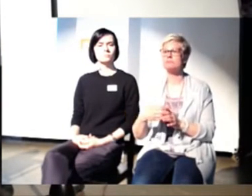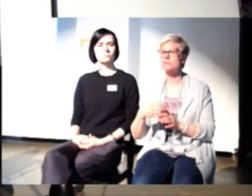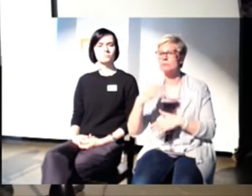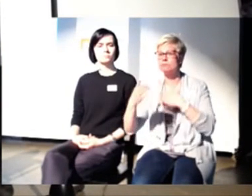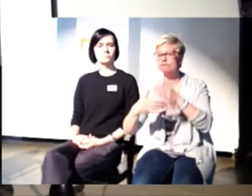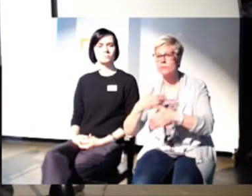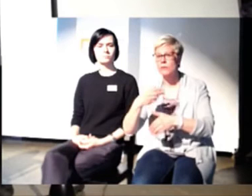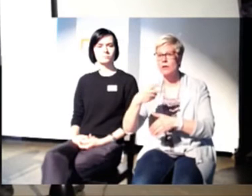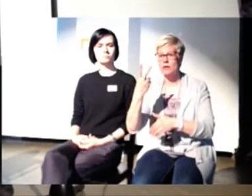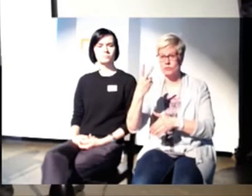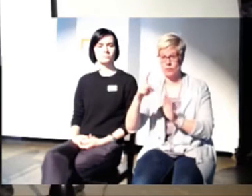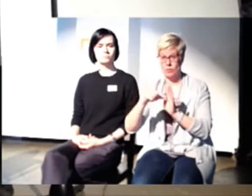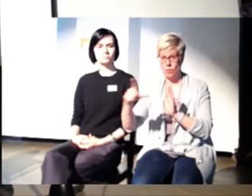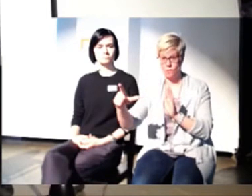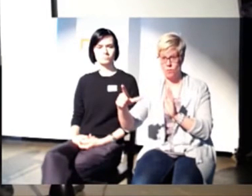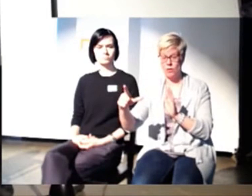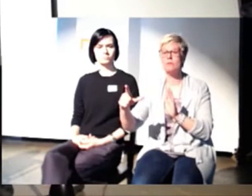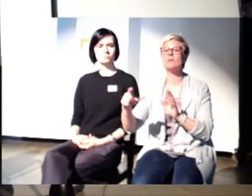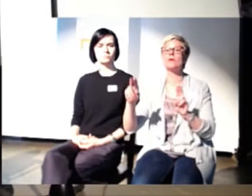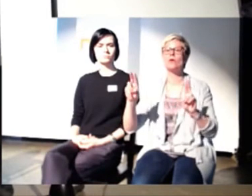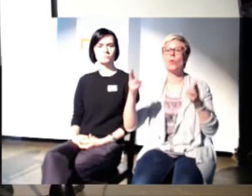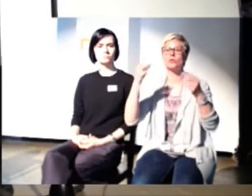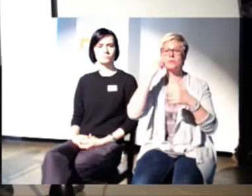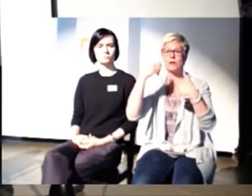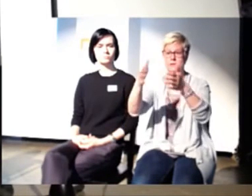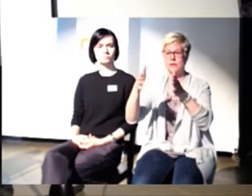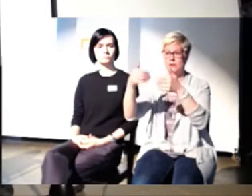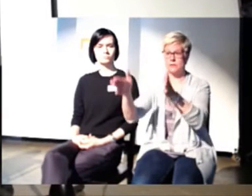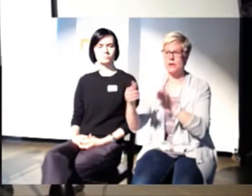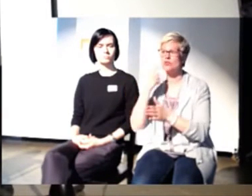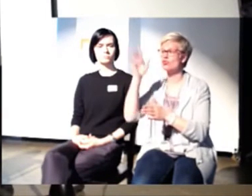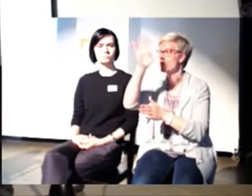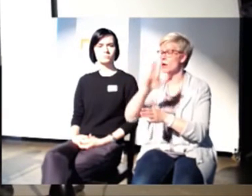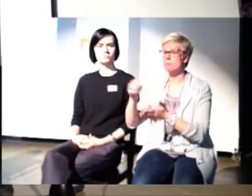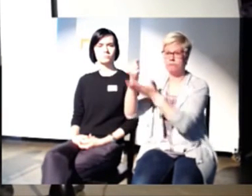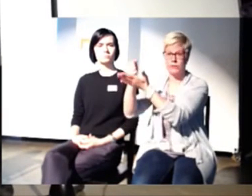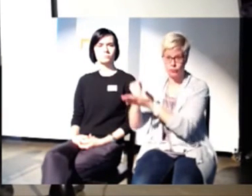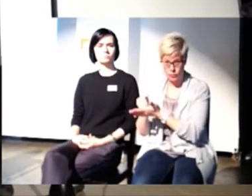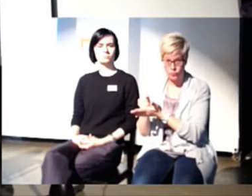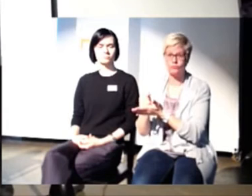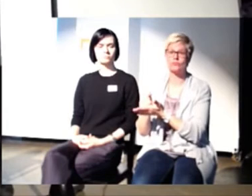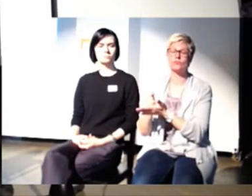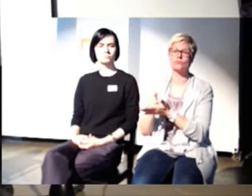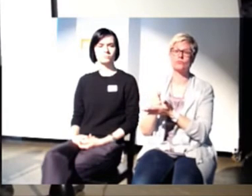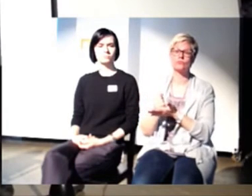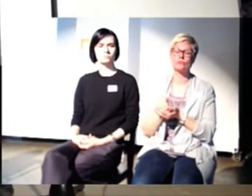2000-luvulla on perustettu uusia residenssejä Suomeen. Ja se toki vaihtelee, että osa niistä